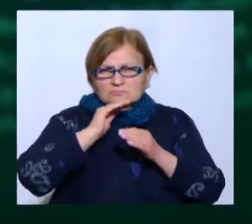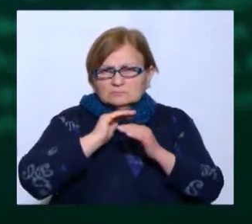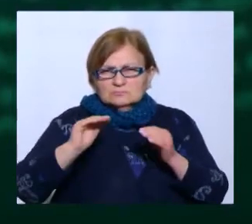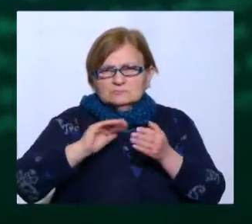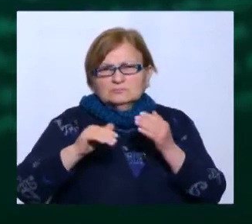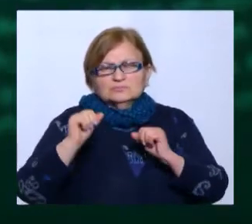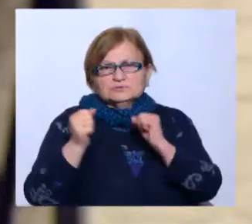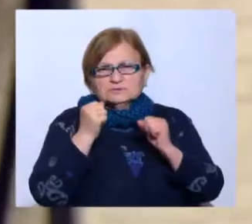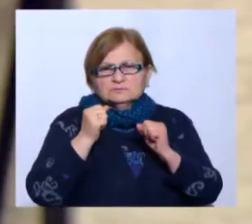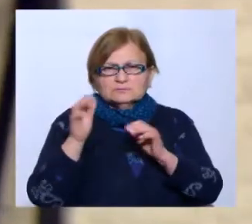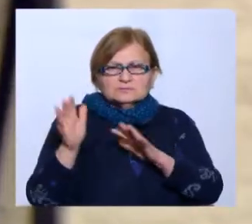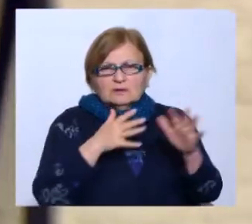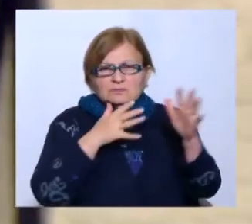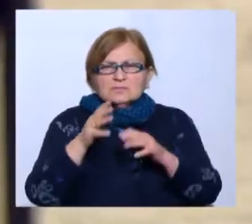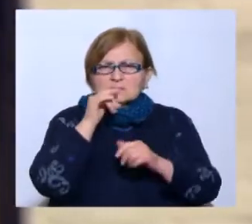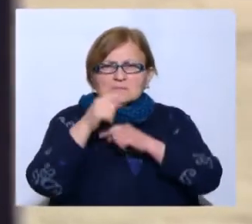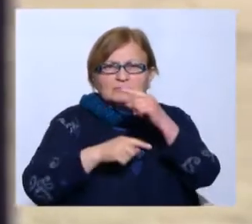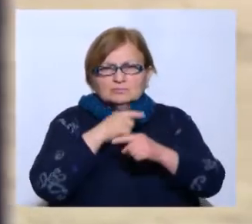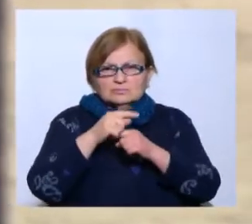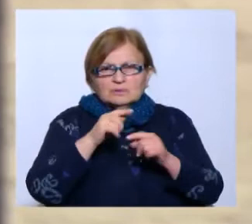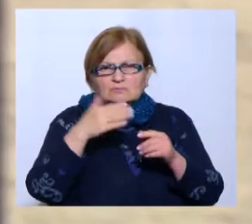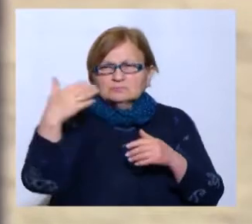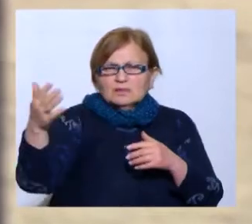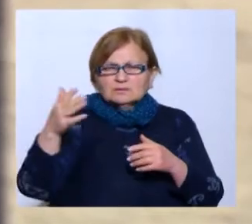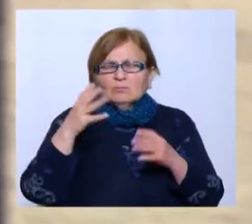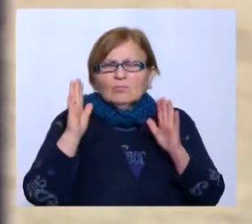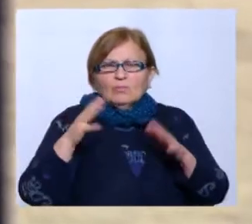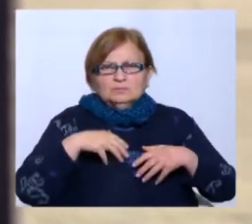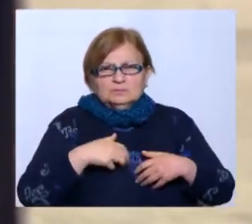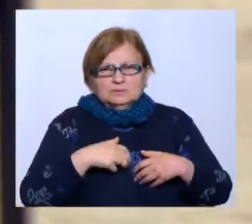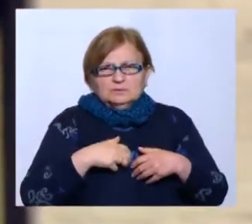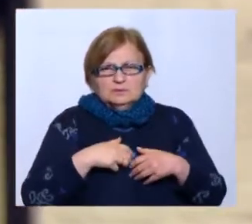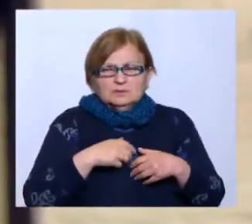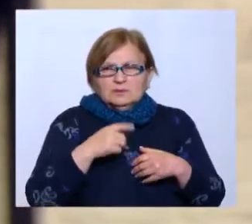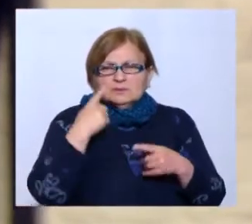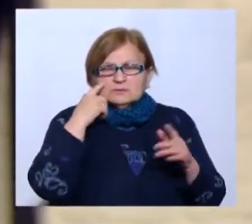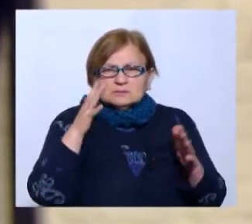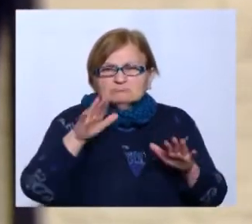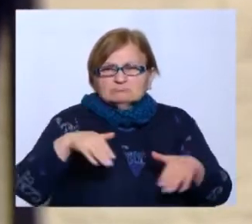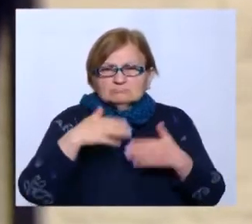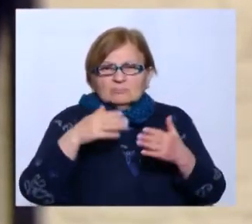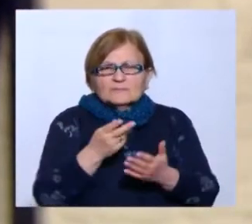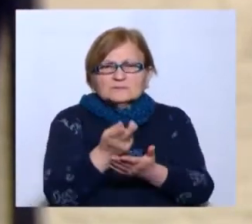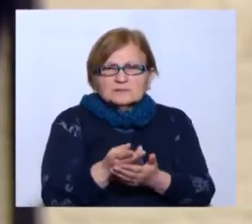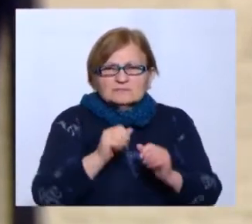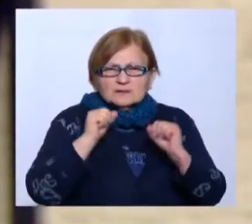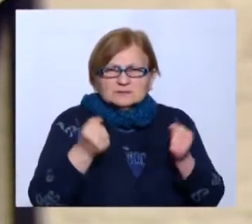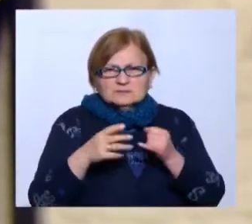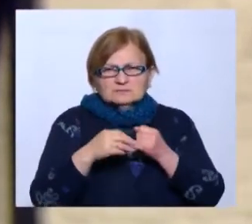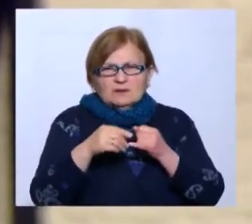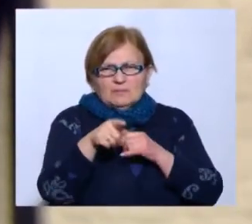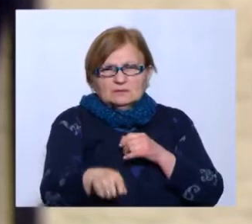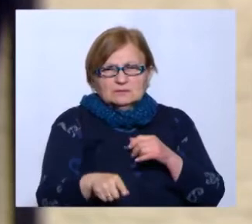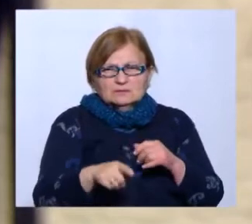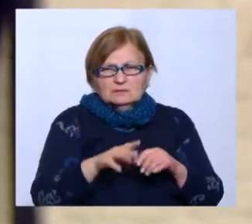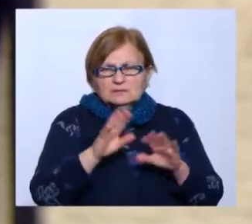სიცივის თალეში სამუდამო მხარეში მხოლოდ სიმწუხარეა. ცეცხლი არ კრთის თვალებში წევხარ ცივ სამარეში წევხარ ცივ სამარეში და